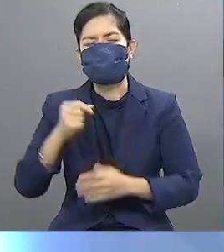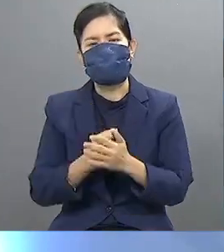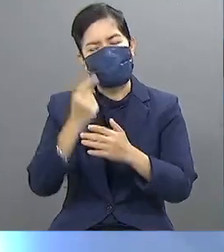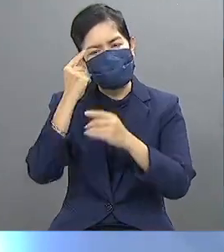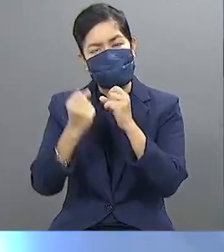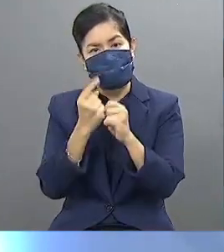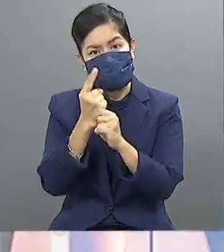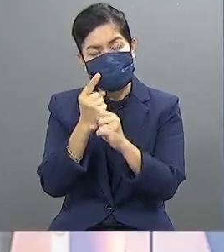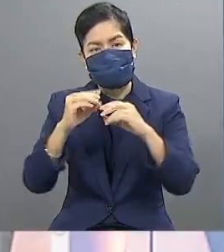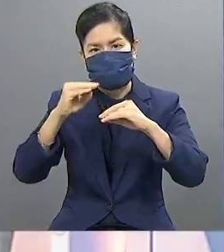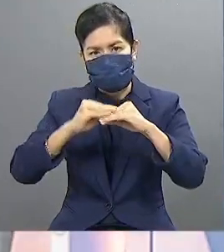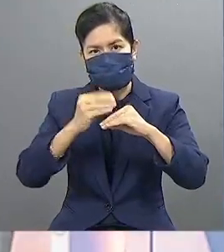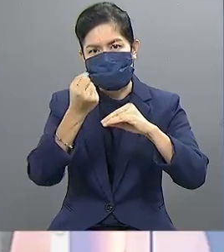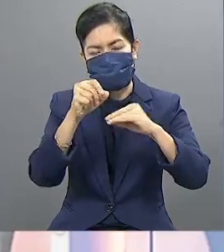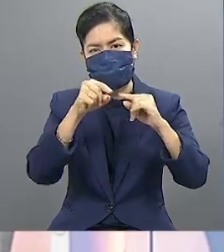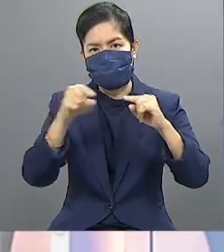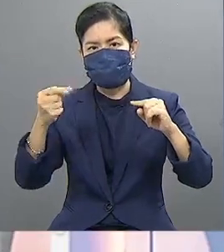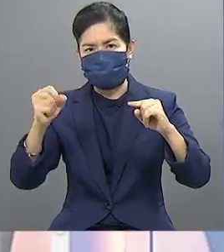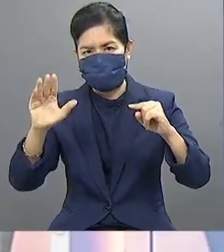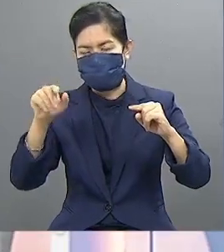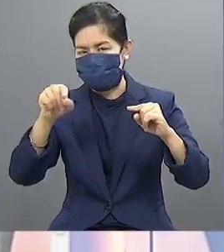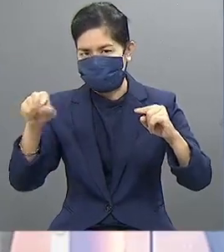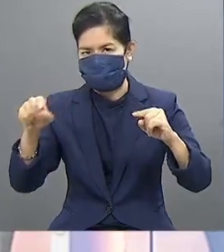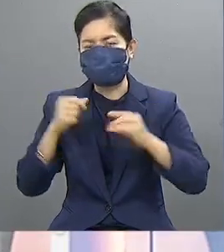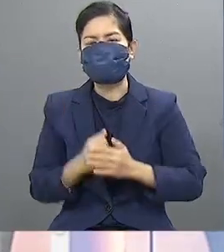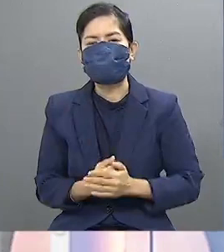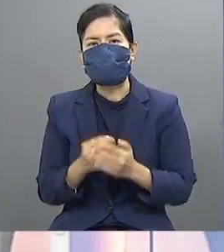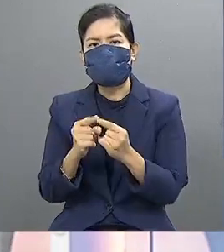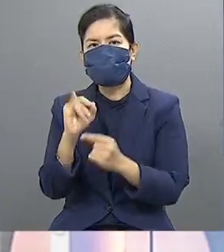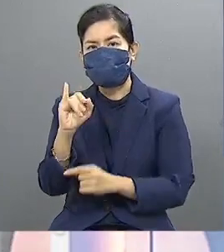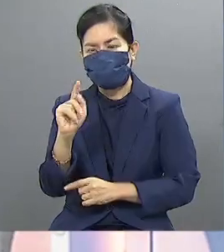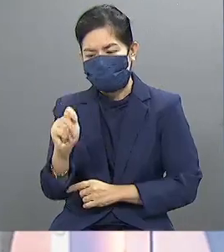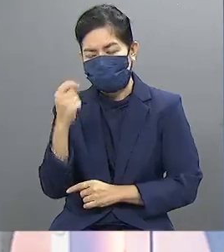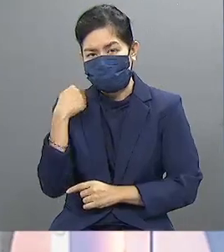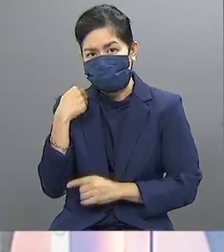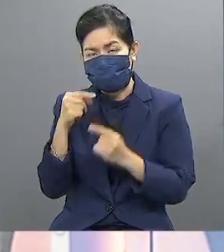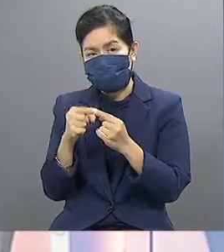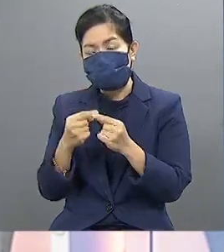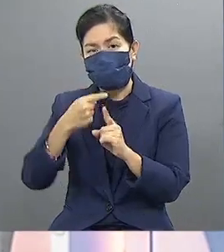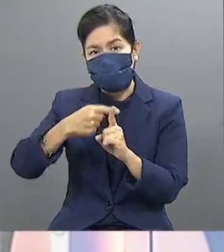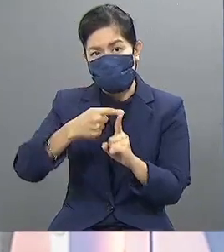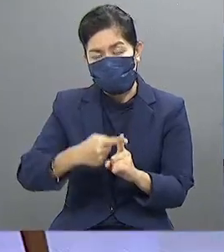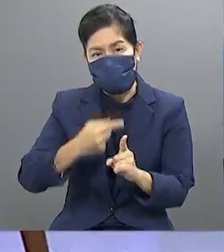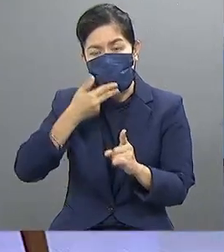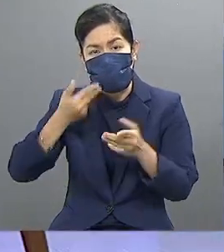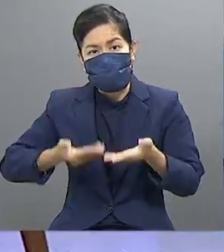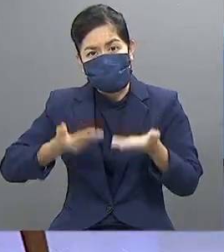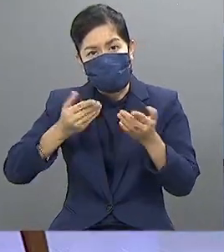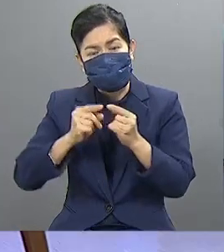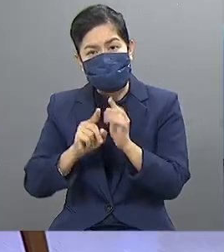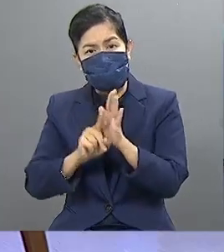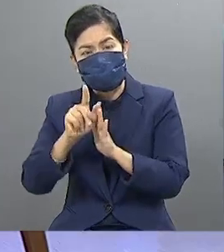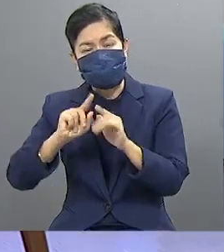ห็นว่าโรคไตเนี่ยมันเป็นเหมือนแพ็กเกจใช่ไหมคะมันจะมาพร้อมกับเบาหวานความดันต่างๆเลย ใช่ครับโดยเฉพาะในผู้ป่วย